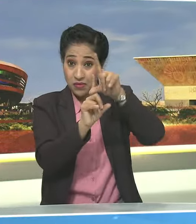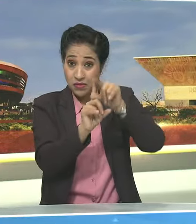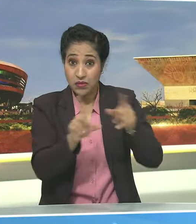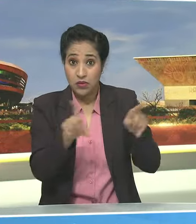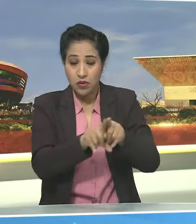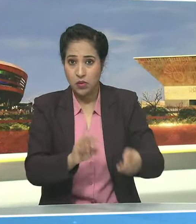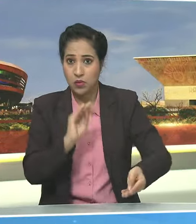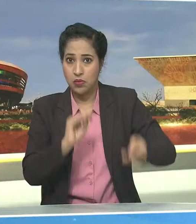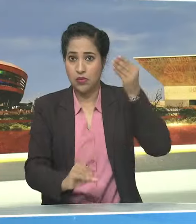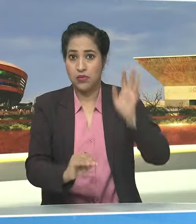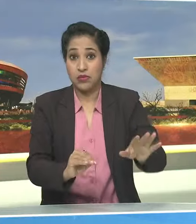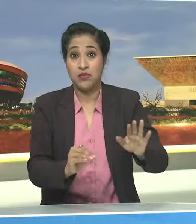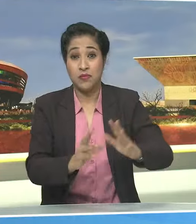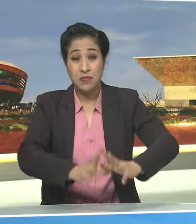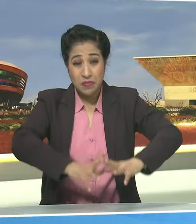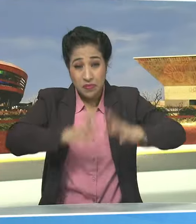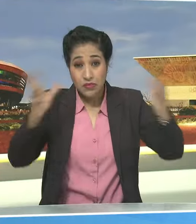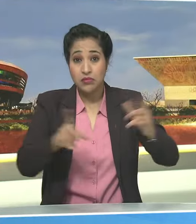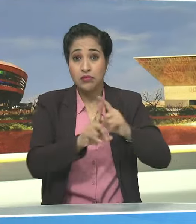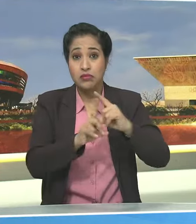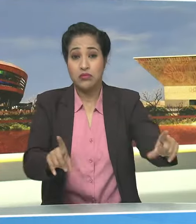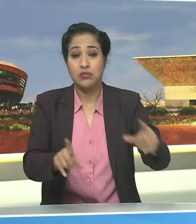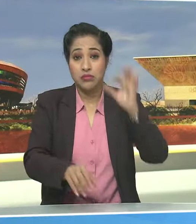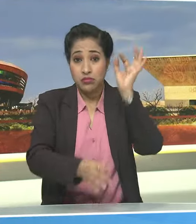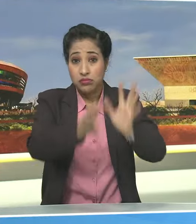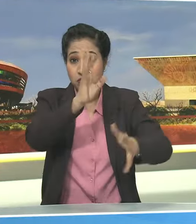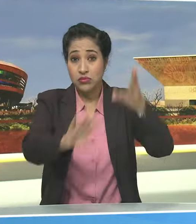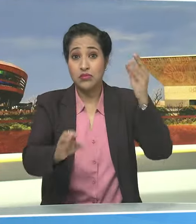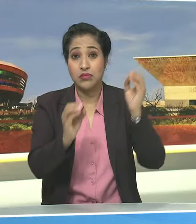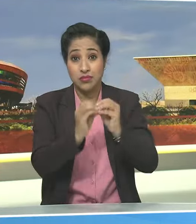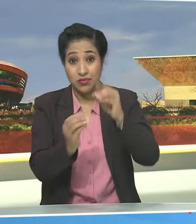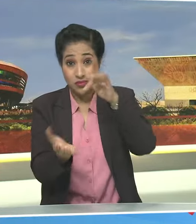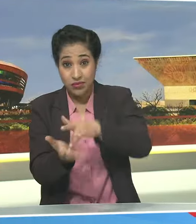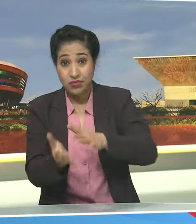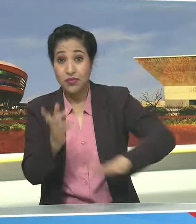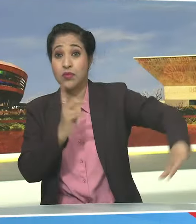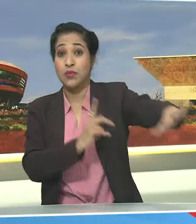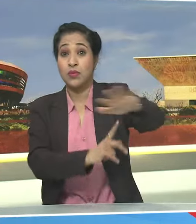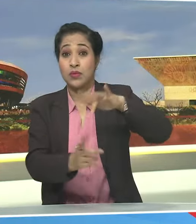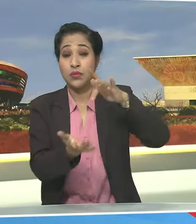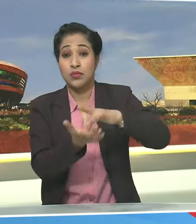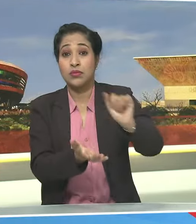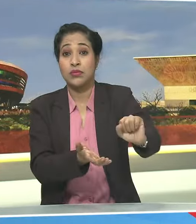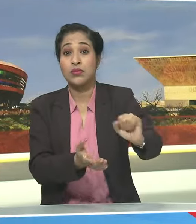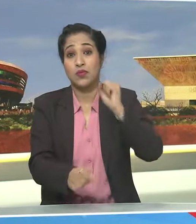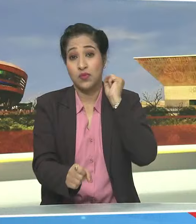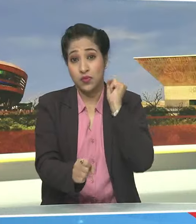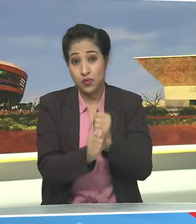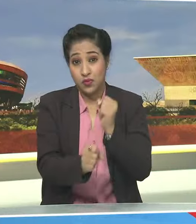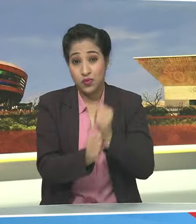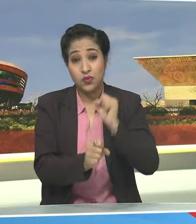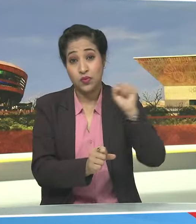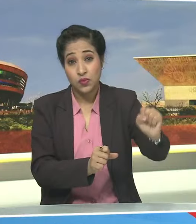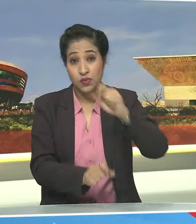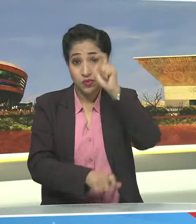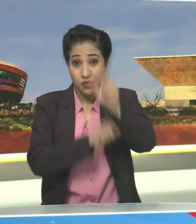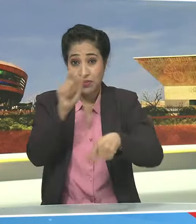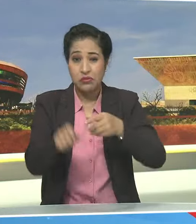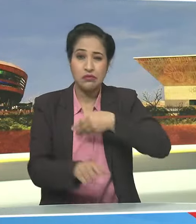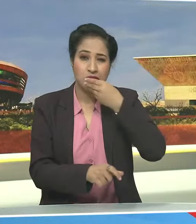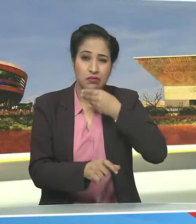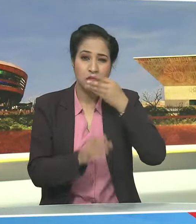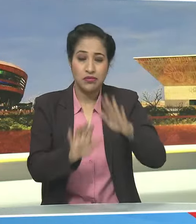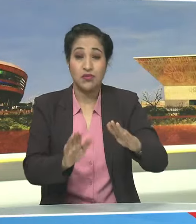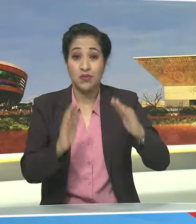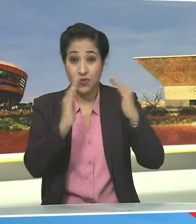अधिक रहा सबसे घातक आग बाल पराइसो क्षेत्र में लगी है सरकार ने लोगों से अपील